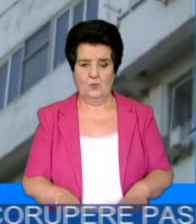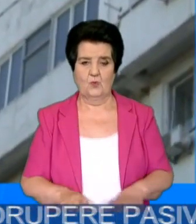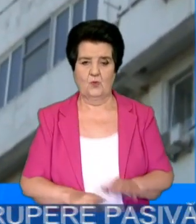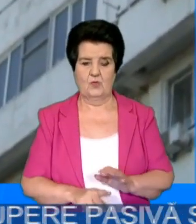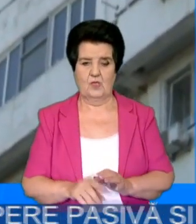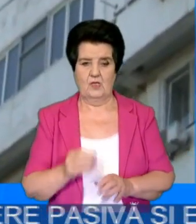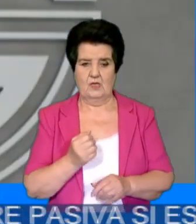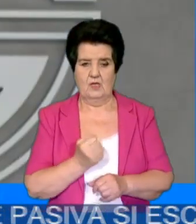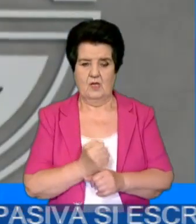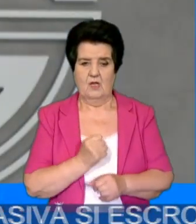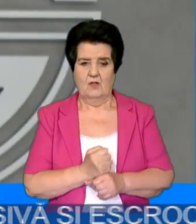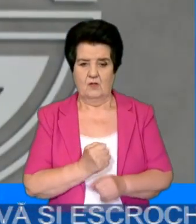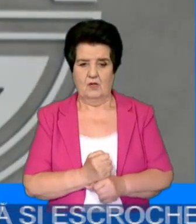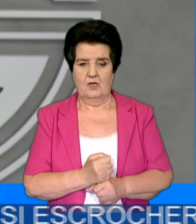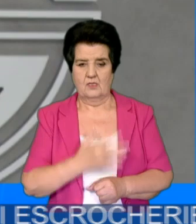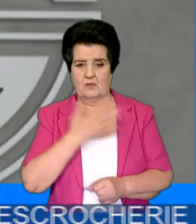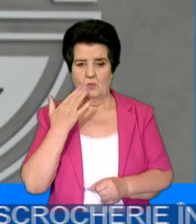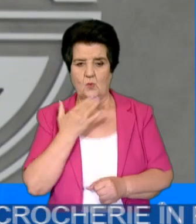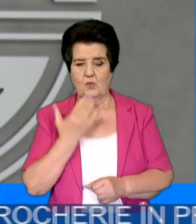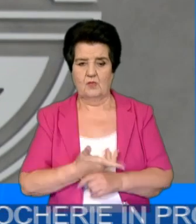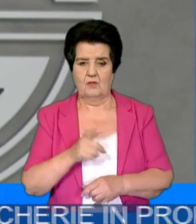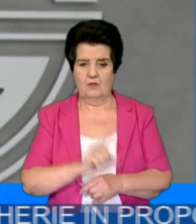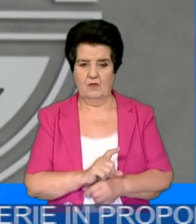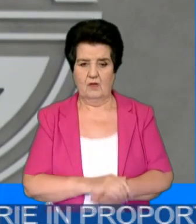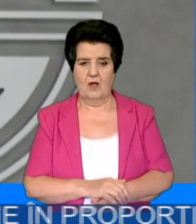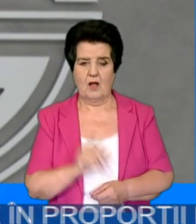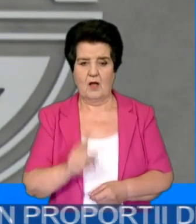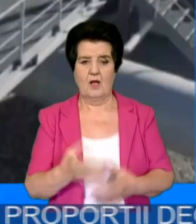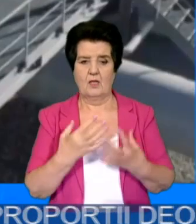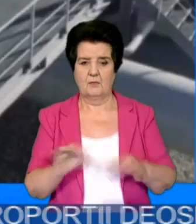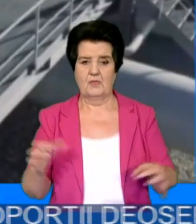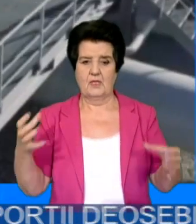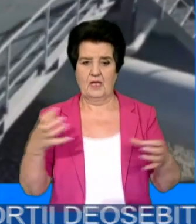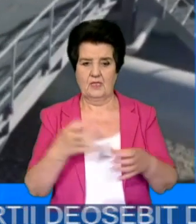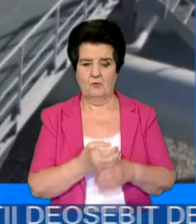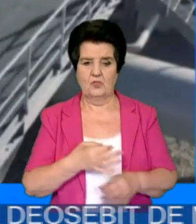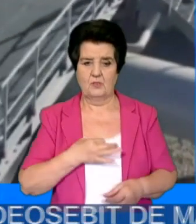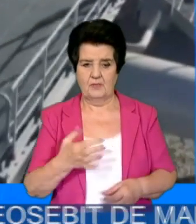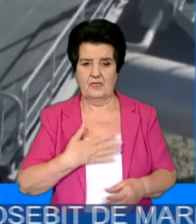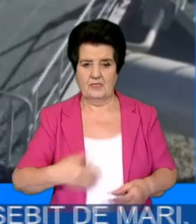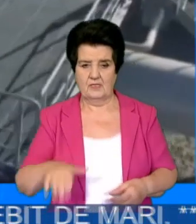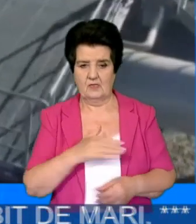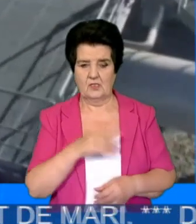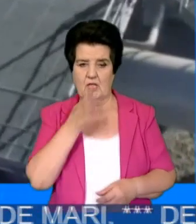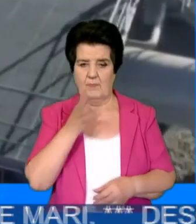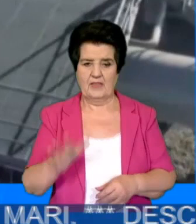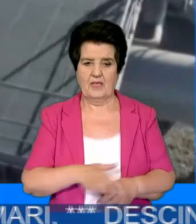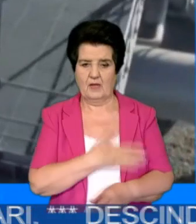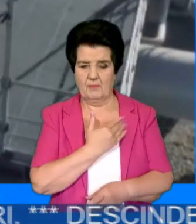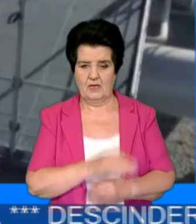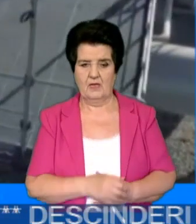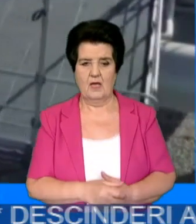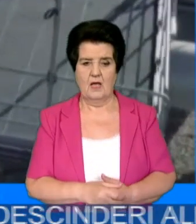demersuri pe o dimensiune mult mai strategică, care ar permite reducerea dependenței noastre pe termen lung